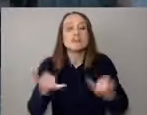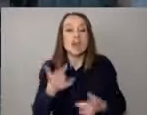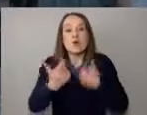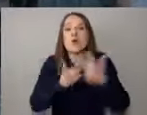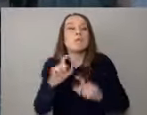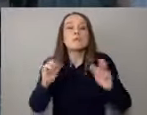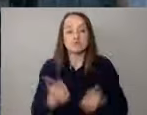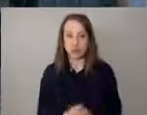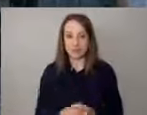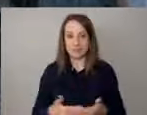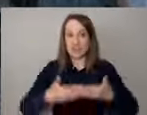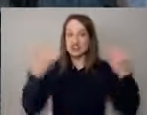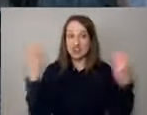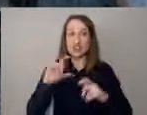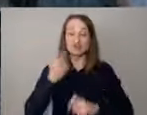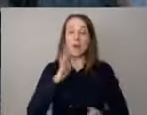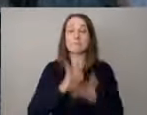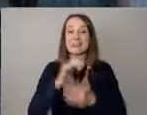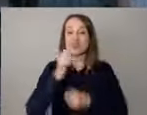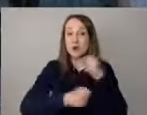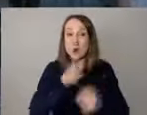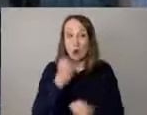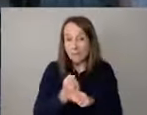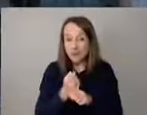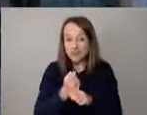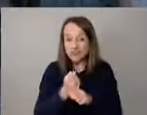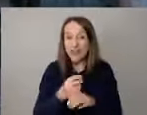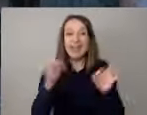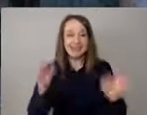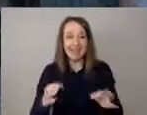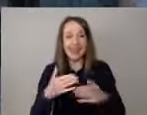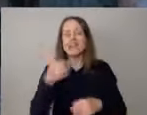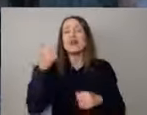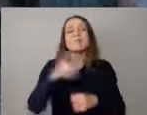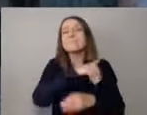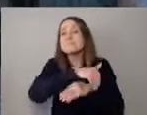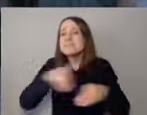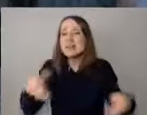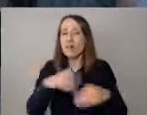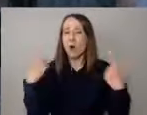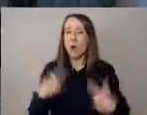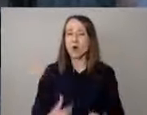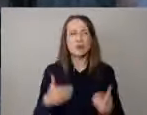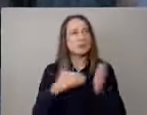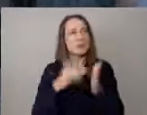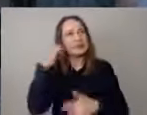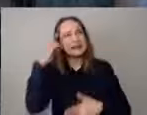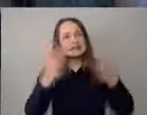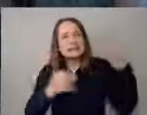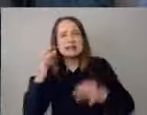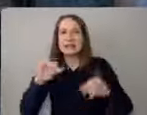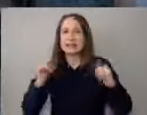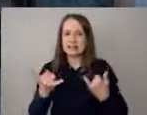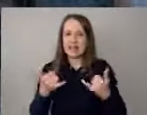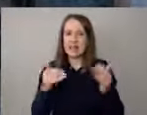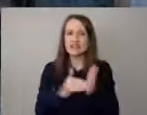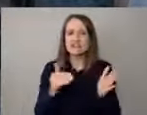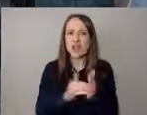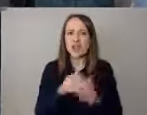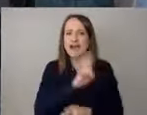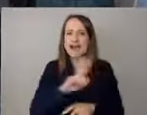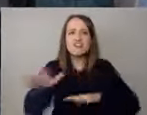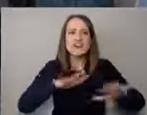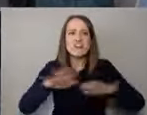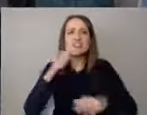bezrobocie w Polsce dochodzi do 1 000 000 osób, dzisiaj musimy się zastanawiać nad tym, jak ratować każde miejsce